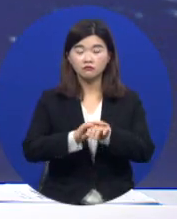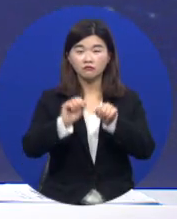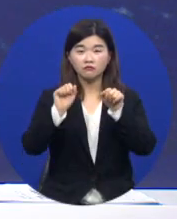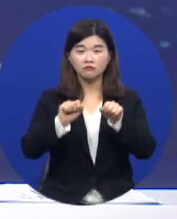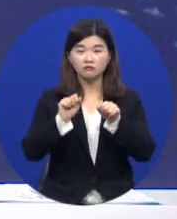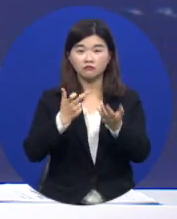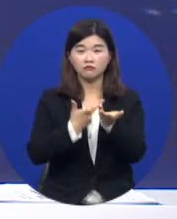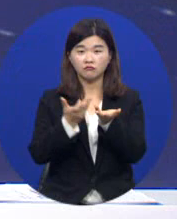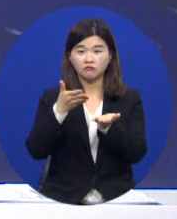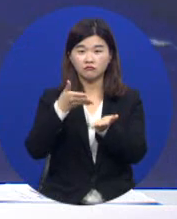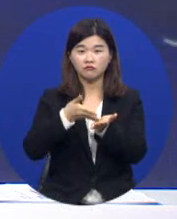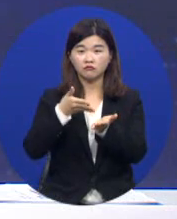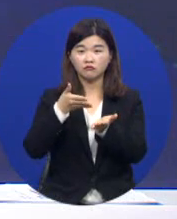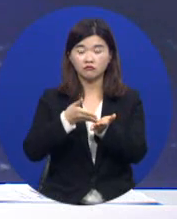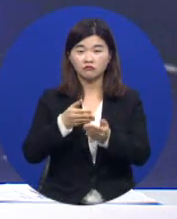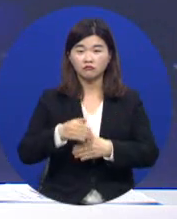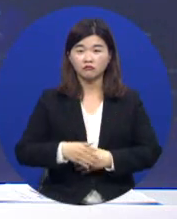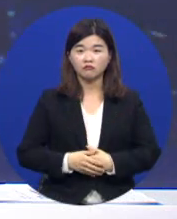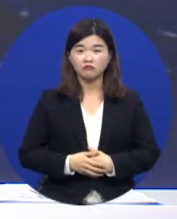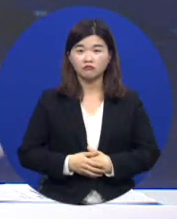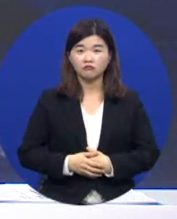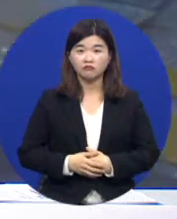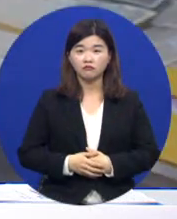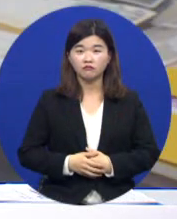시청자 여러분 안녕하십니까? 뉴스데스크 제주입니다.